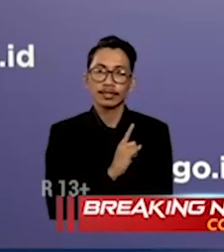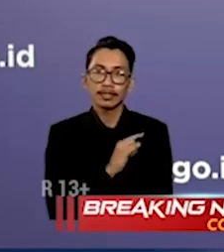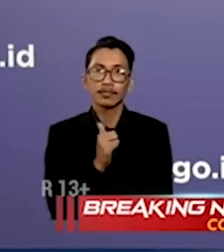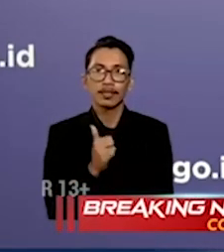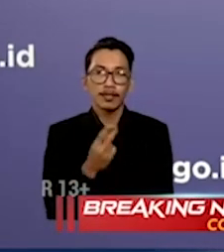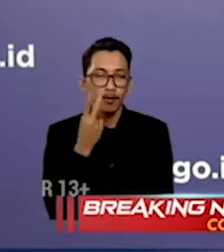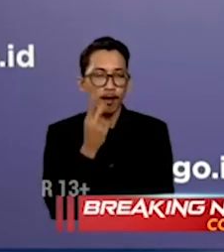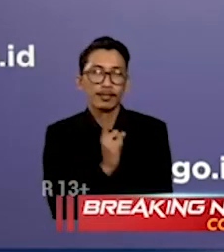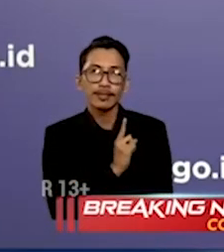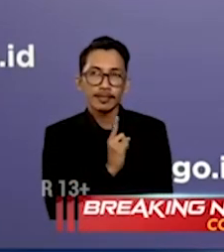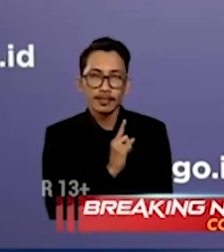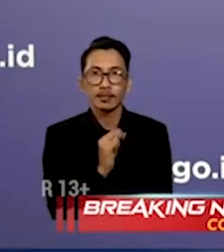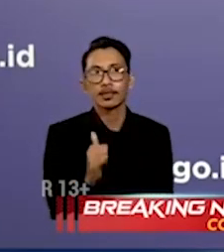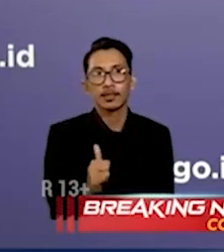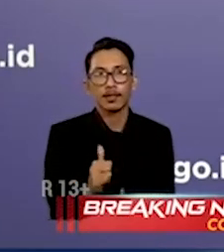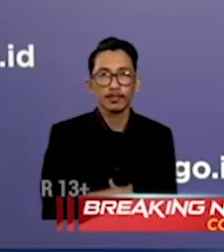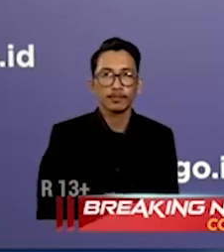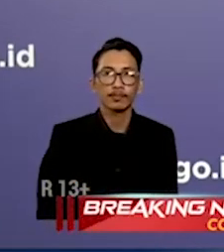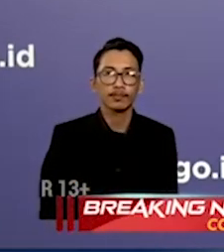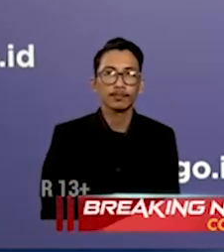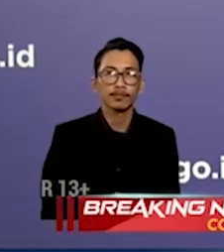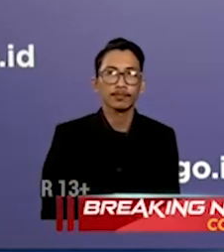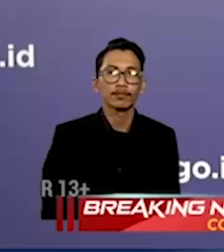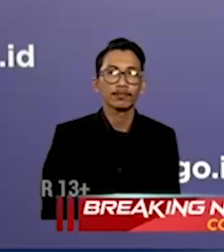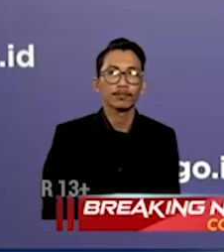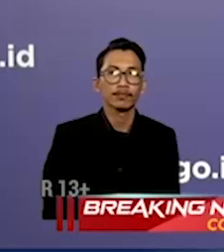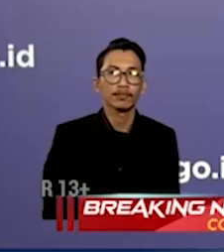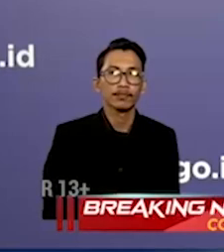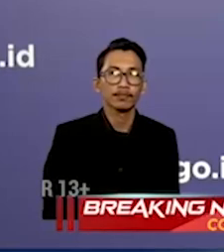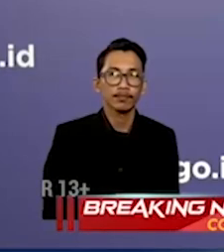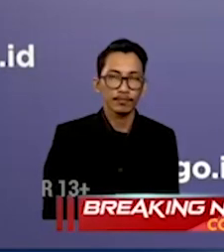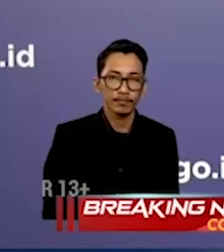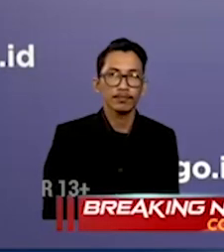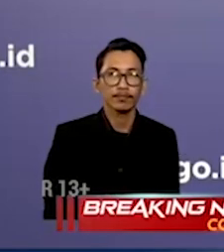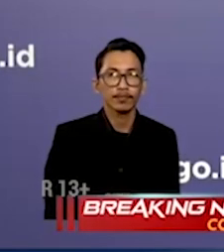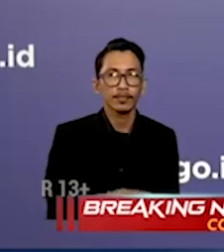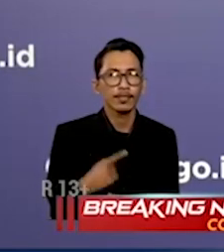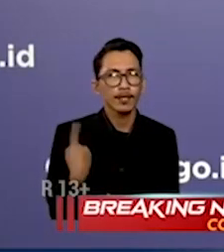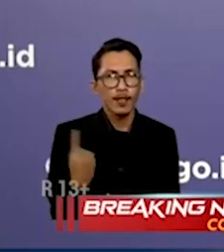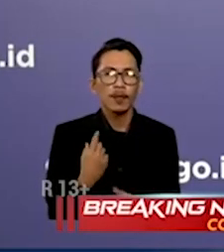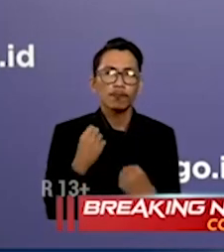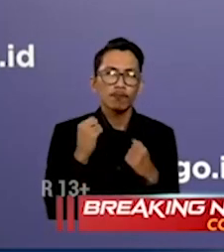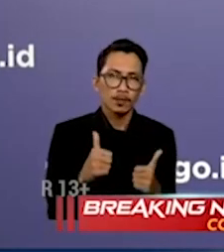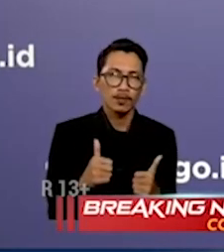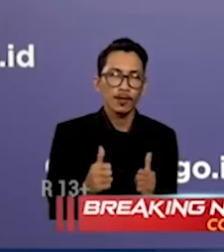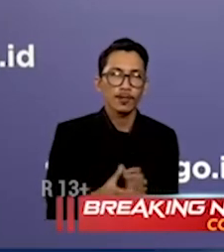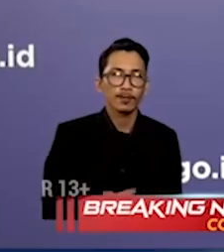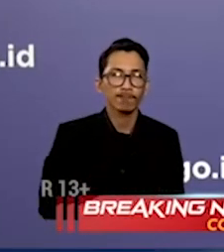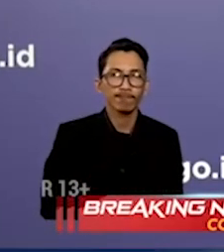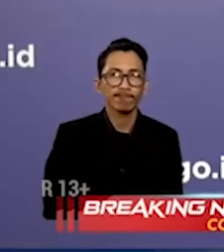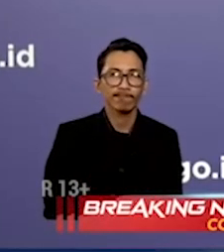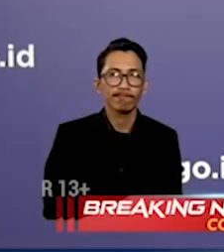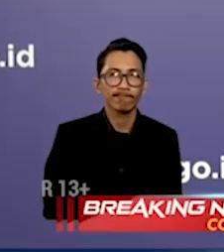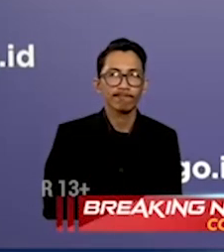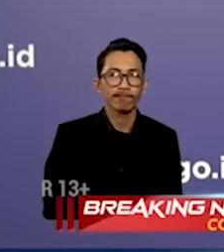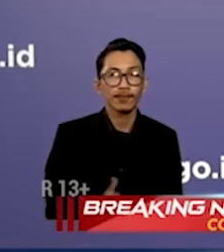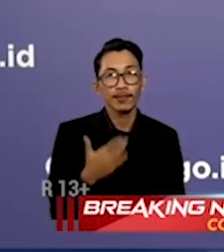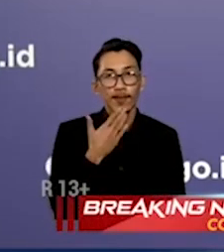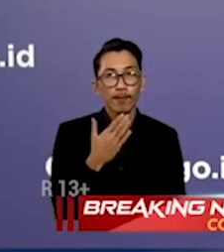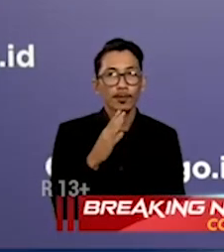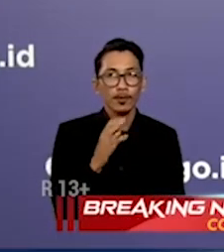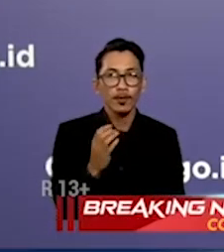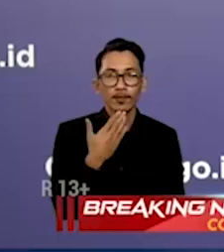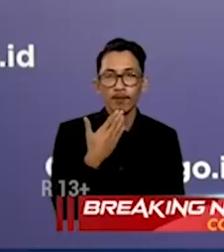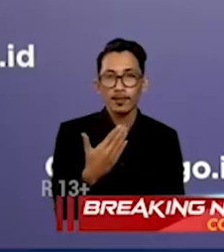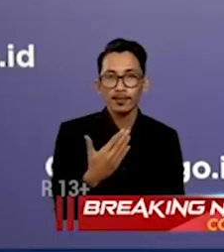kita sendiri saudara-saudara kita meyakini ini dan kita pasti bisa kita pasti bisa selamat sore